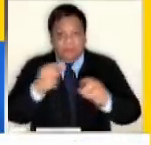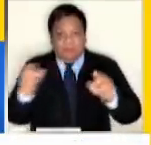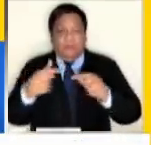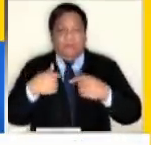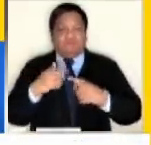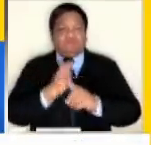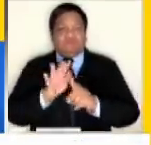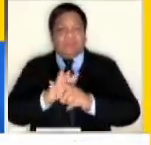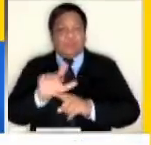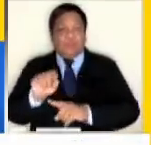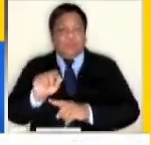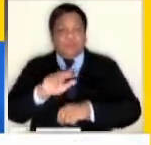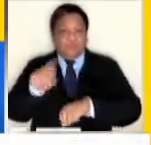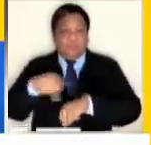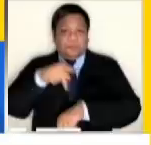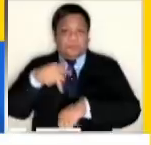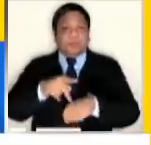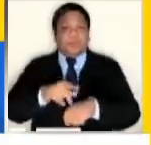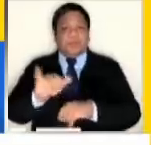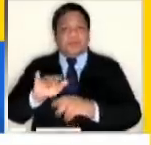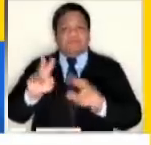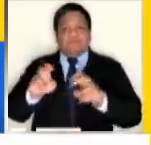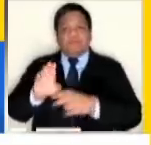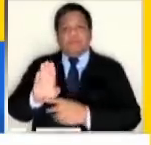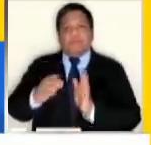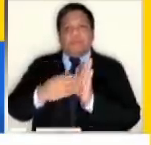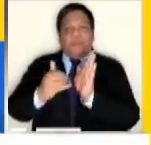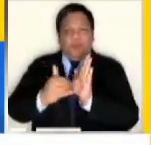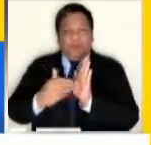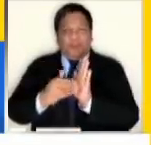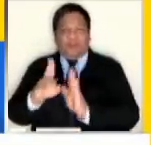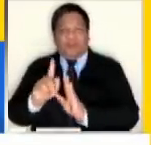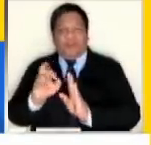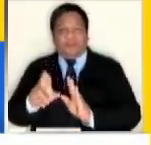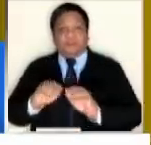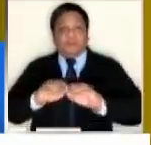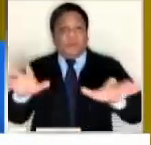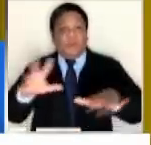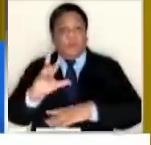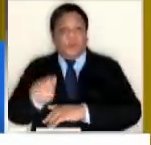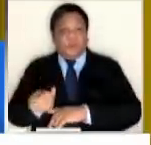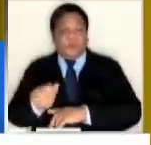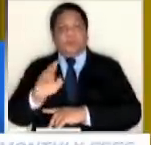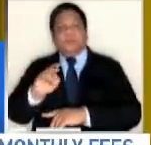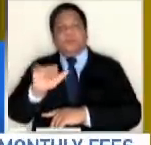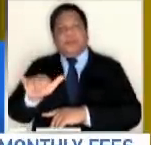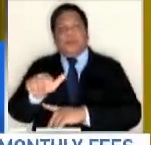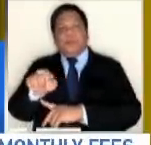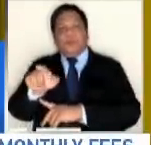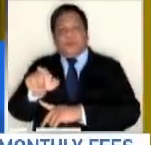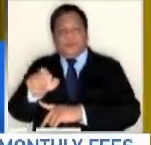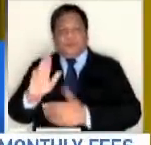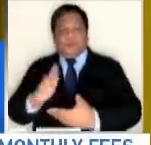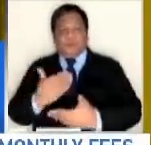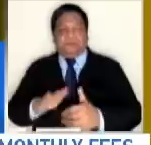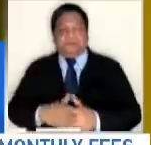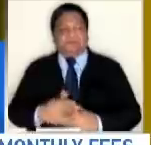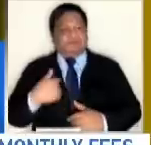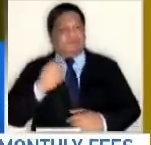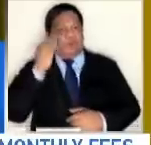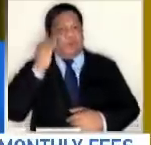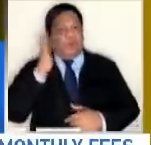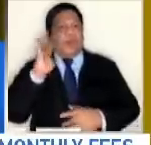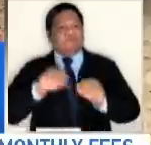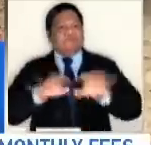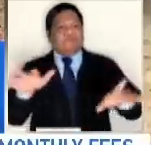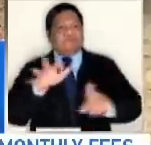Twitter Philippines, ang Butter i-release ang single sa May 21. Call ko na. I'm sure hit yan. Diba? Parang gusto ko kumain